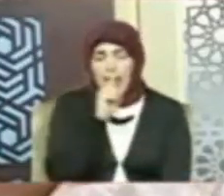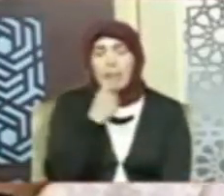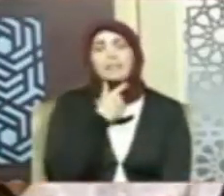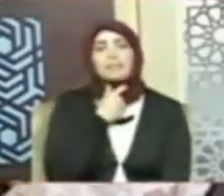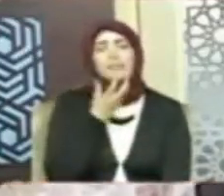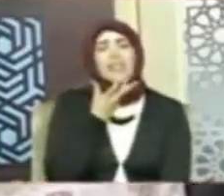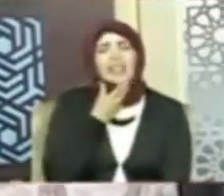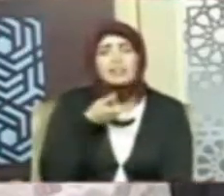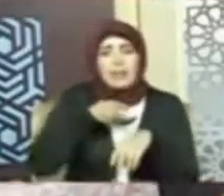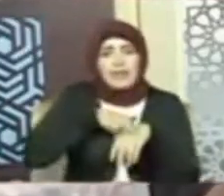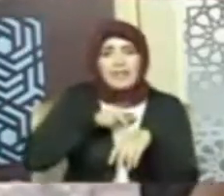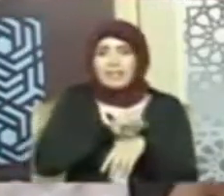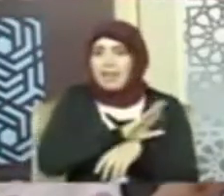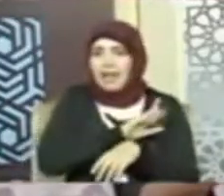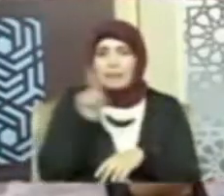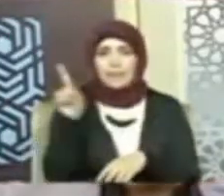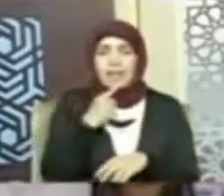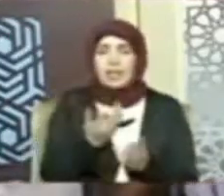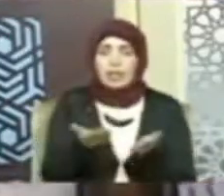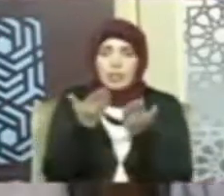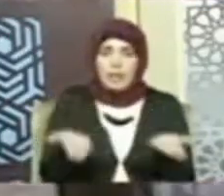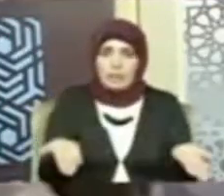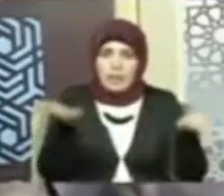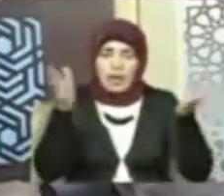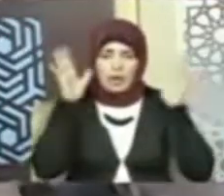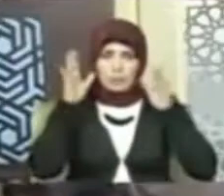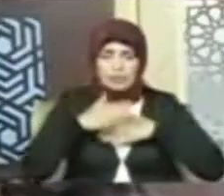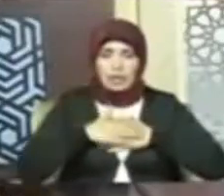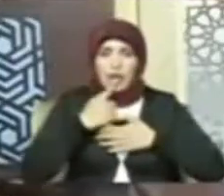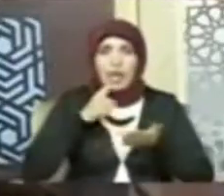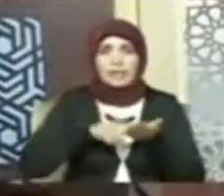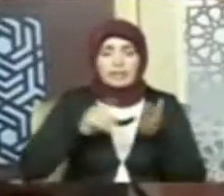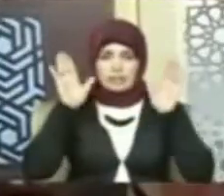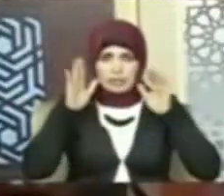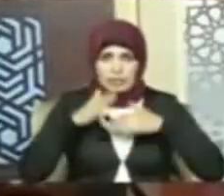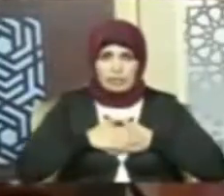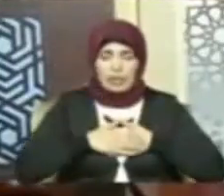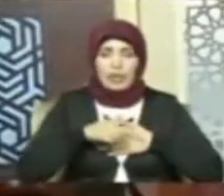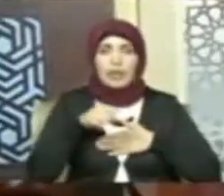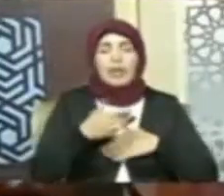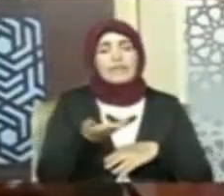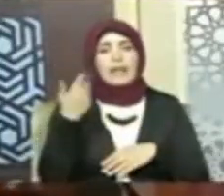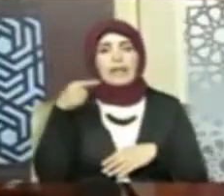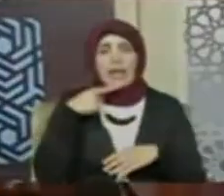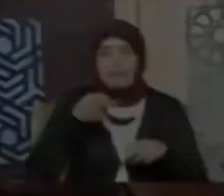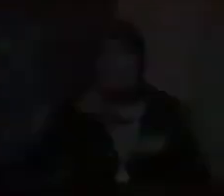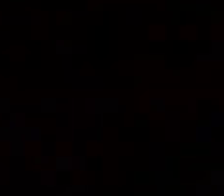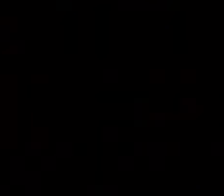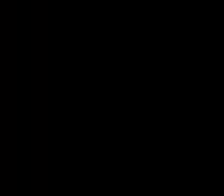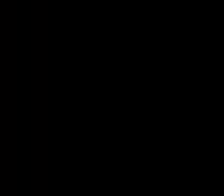بعدها أبدا. ويا عبد الله أقم الصلاة، إن الصلاة كانت على المؤمنين كتابا.